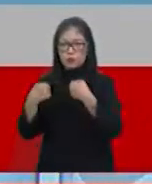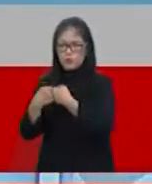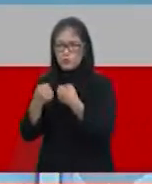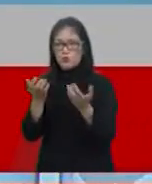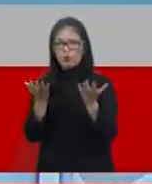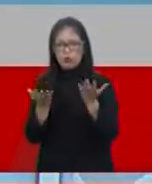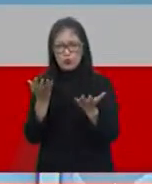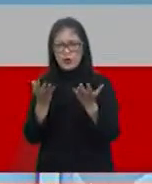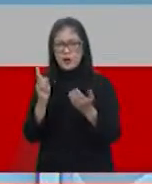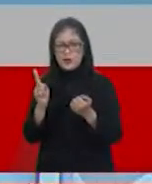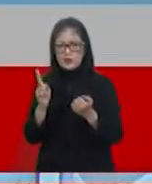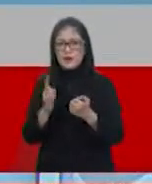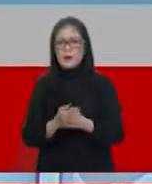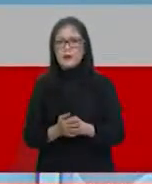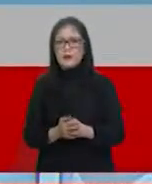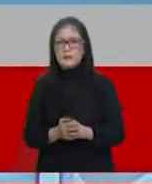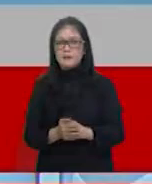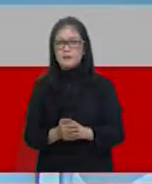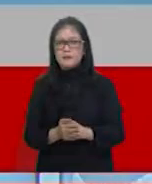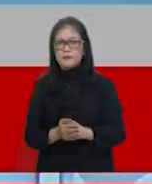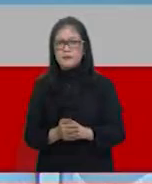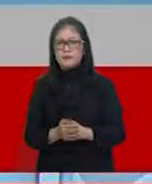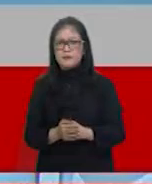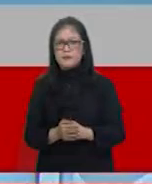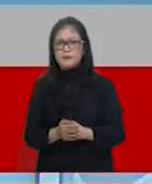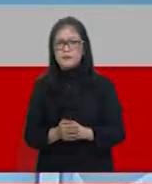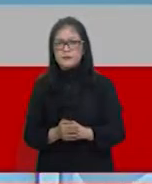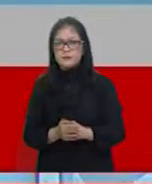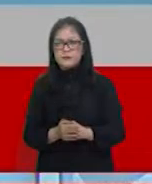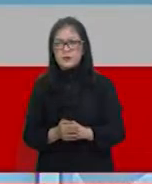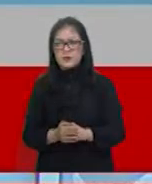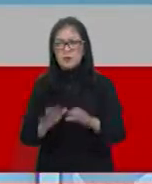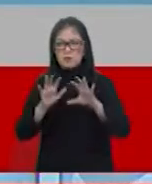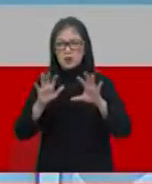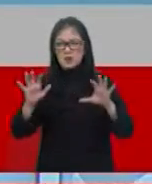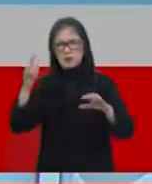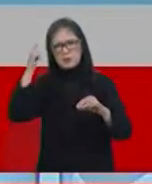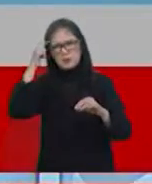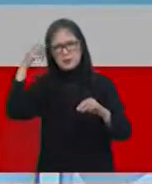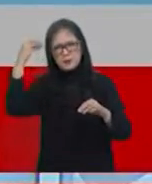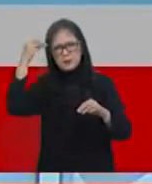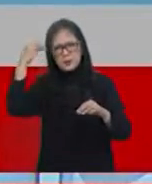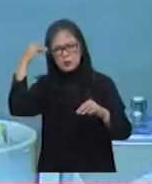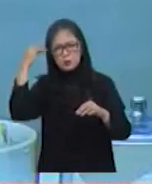di dalam tubuh Polri. Ini juga yang banyak dipertanyakan. Saya harap